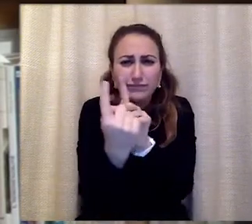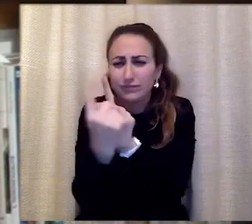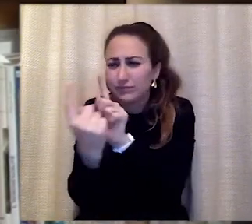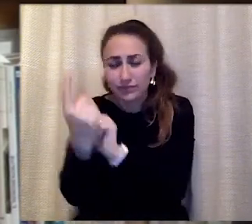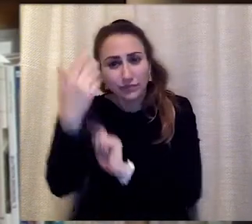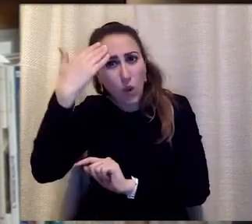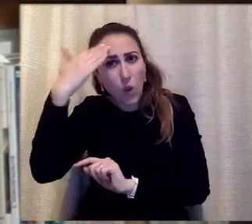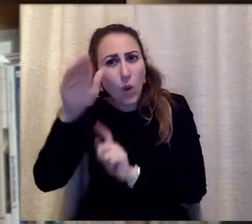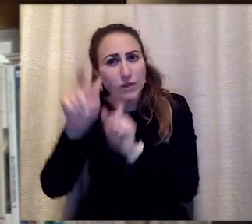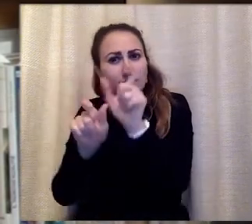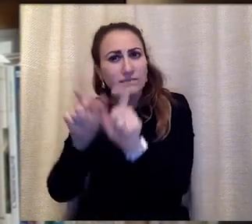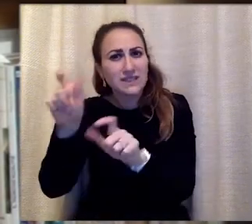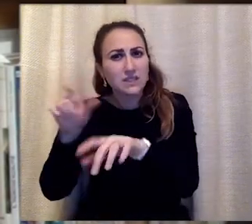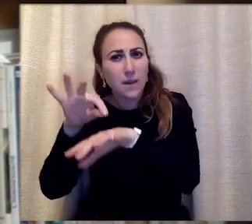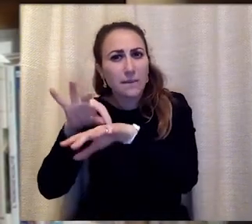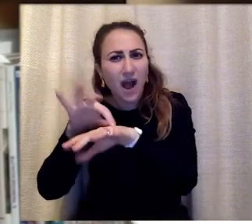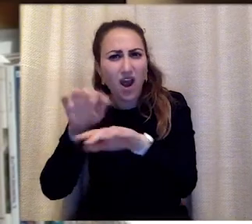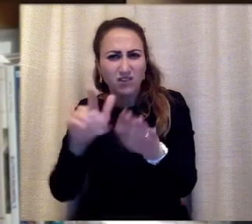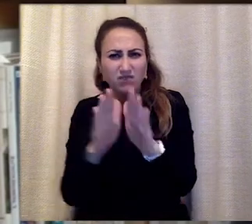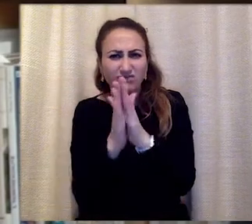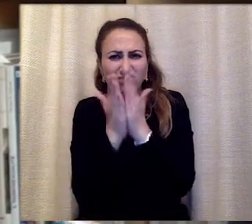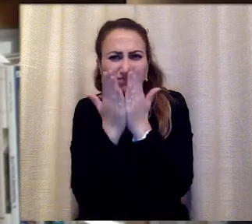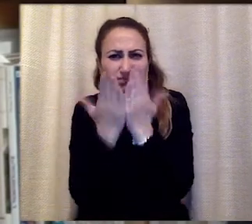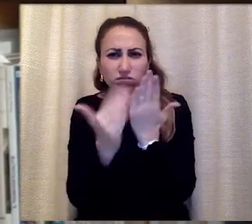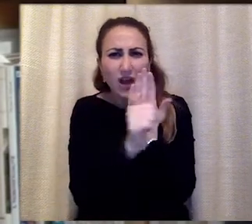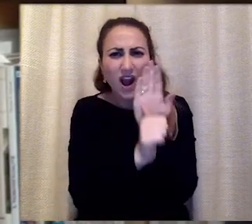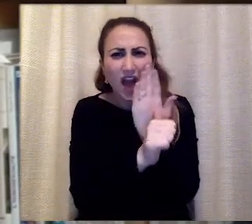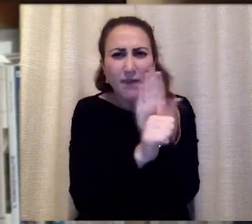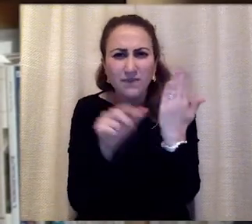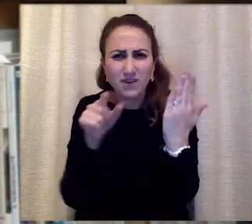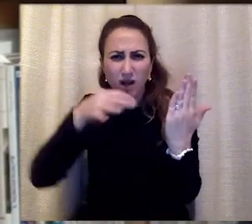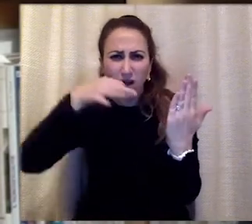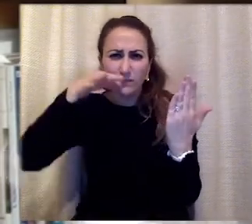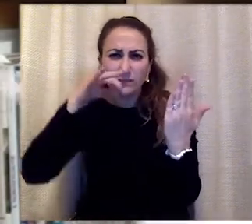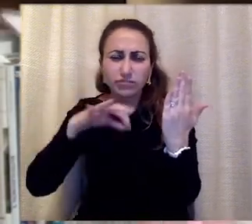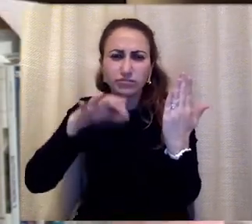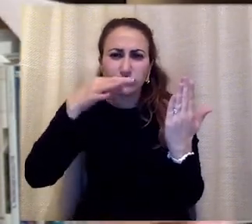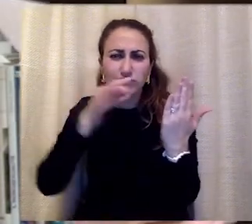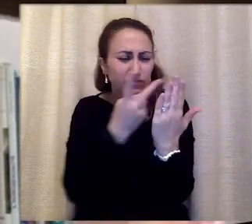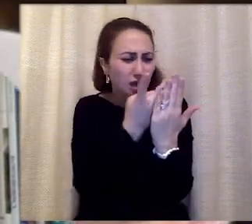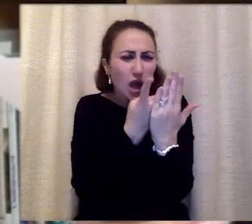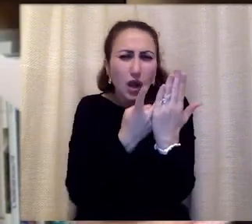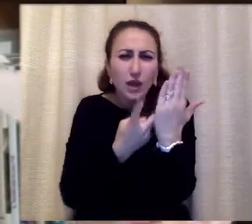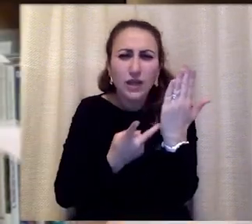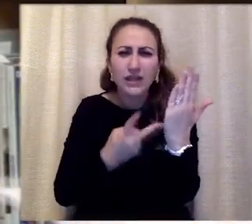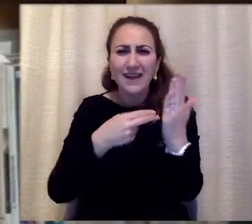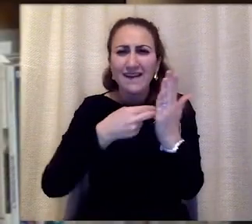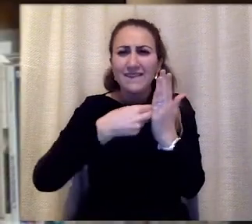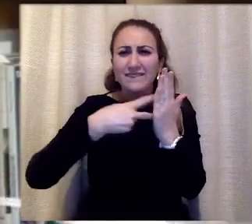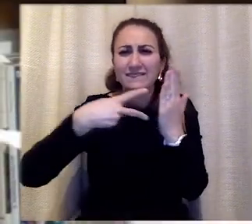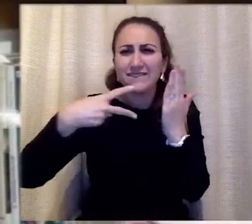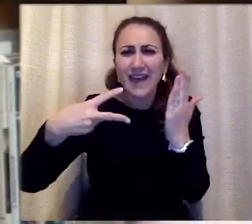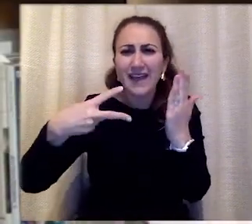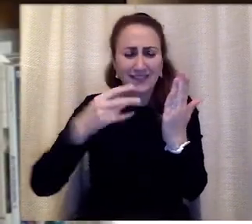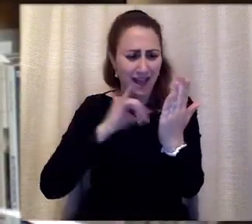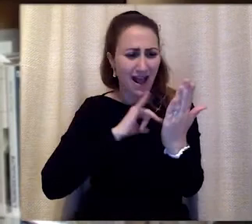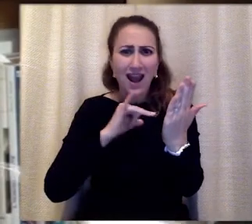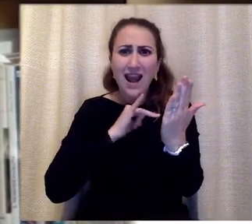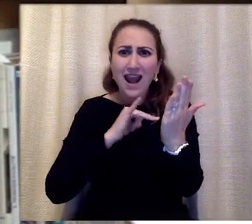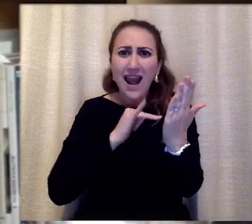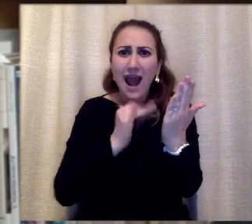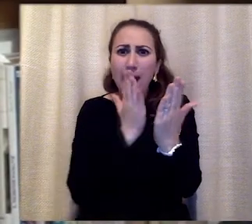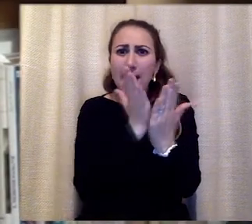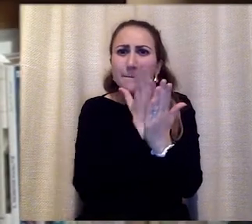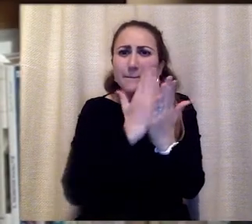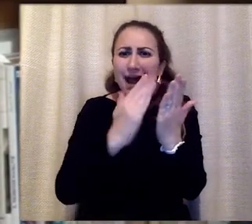il a proclamé des passages d'espérance, des passages qui ramenaient la paix